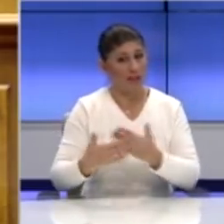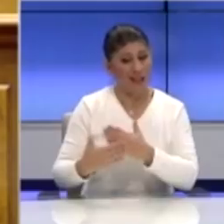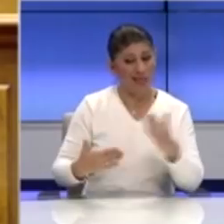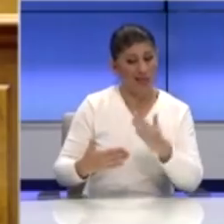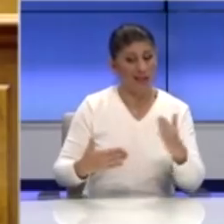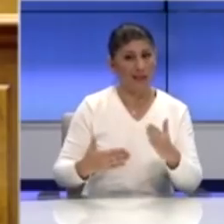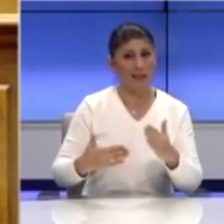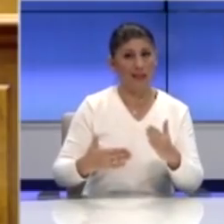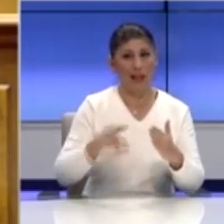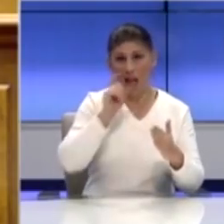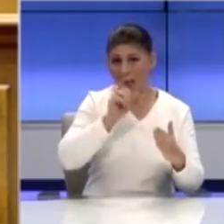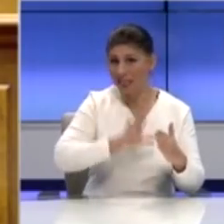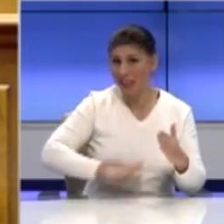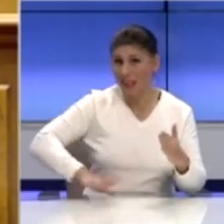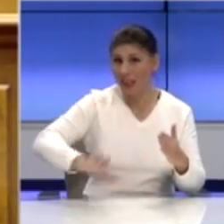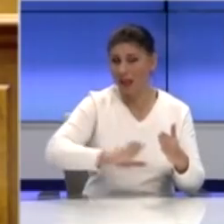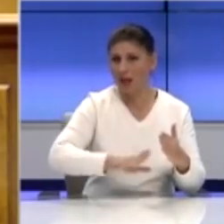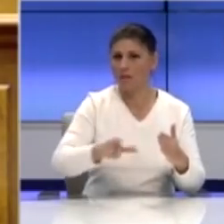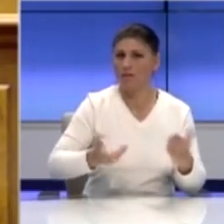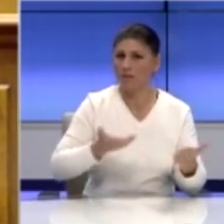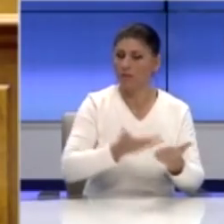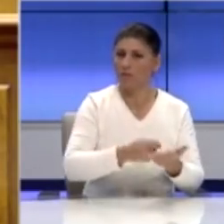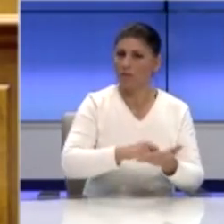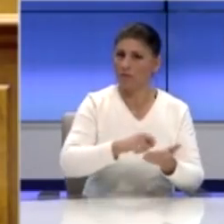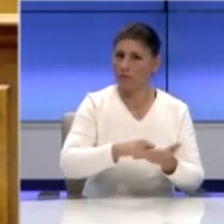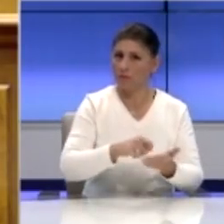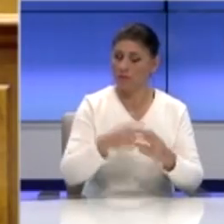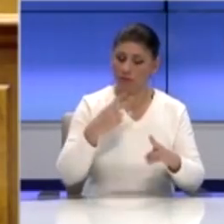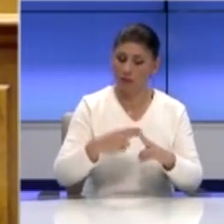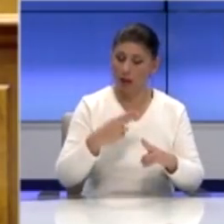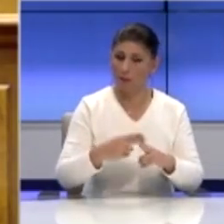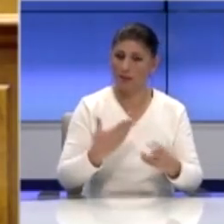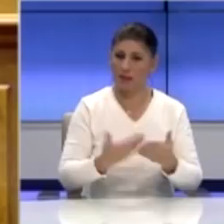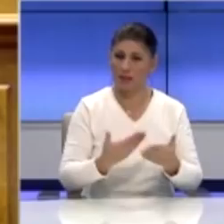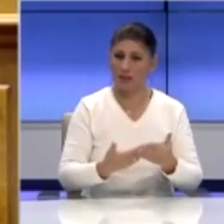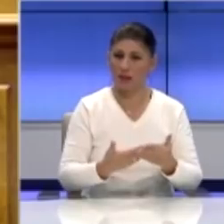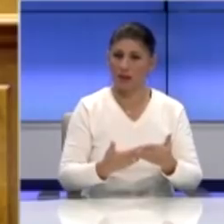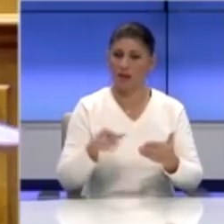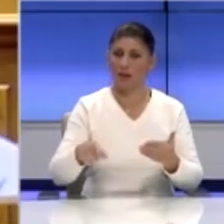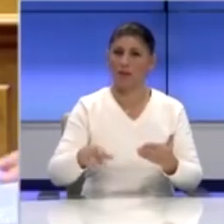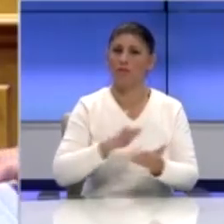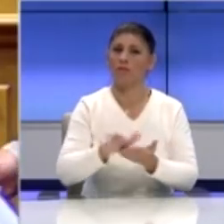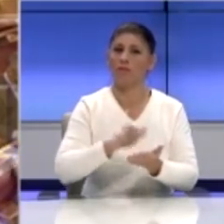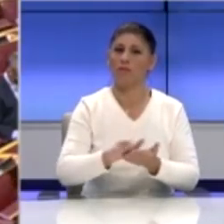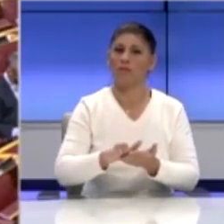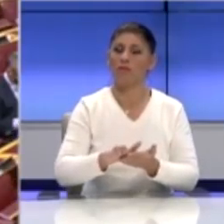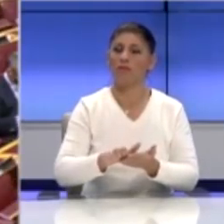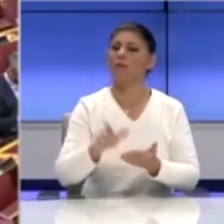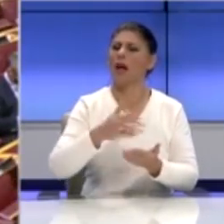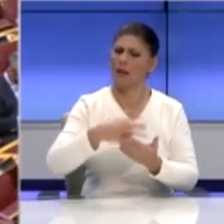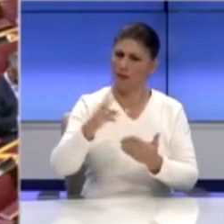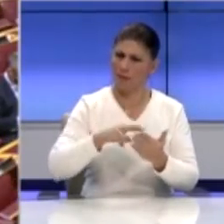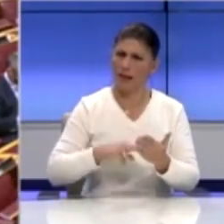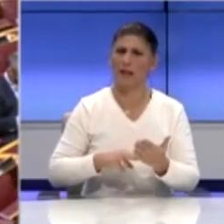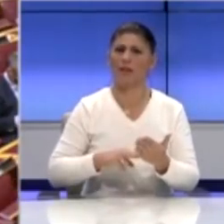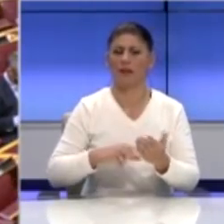Δυτική Αττική. Σας καταθέτω και για τα πρακτικά τα επίσημα στοιχεία που δημοσιεύτηκαν στον τύπο της Κυριακής. Από